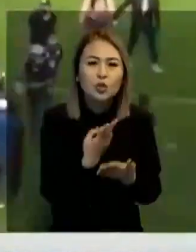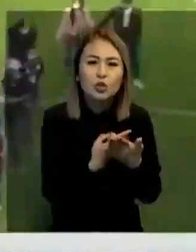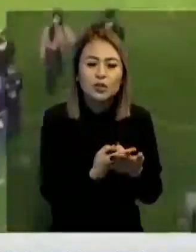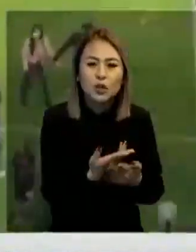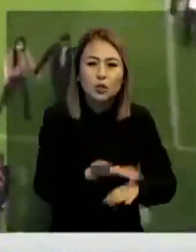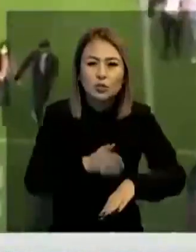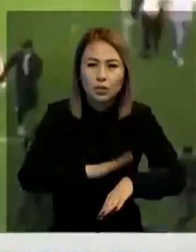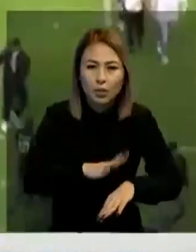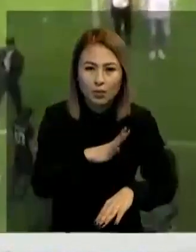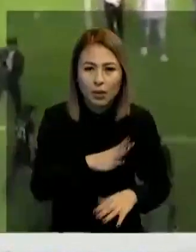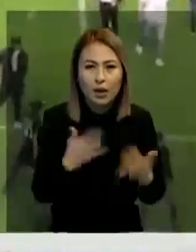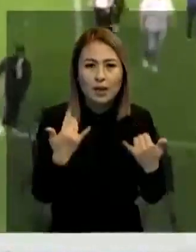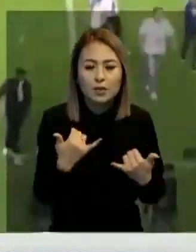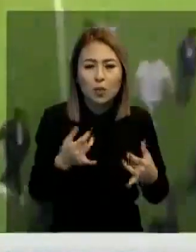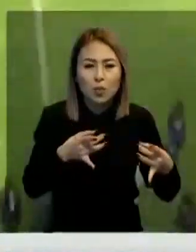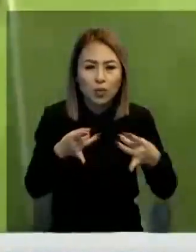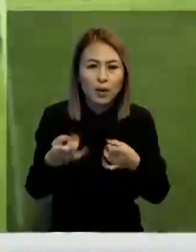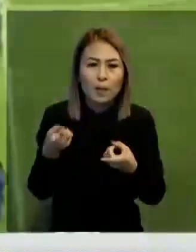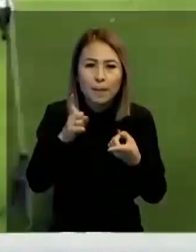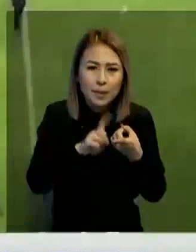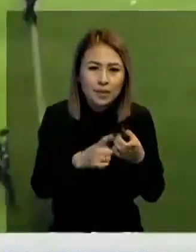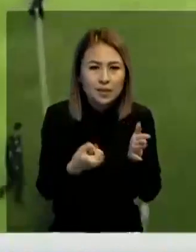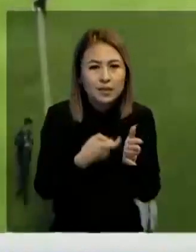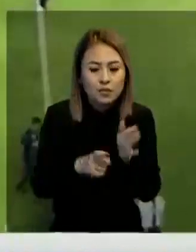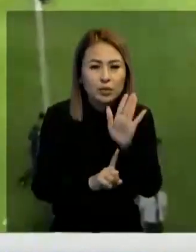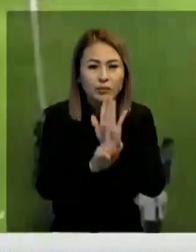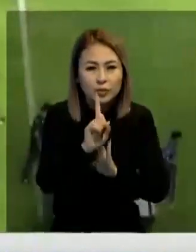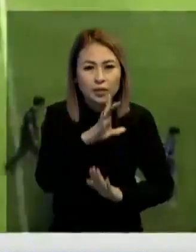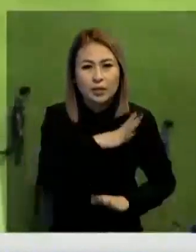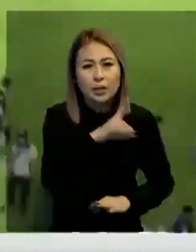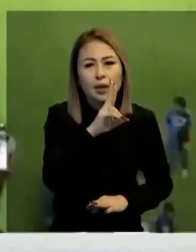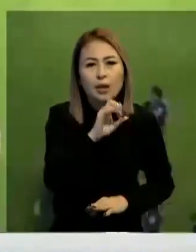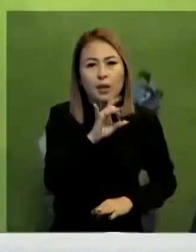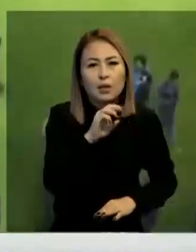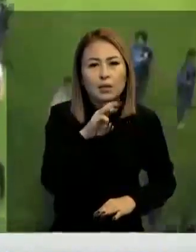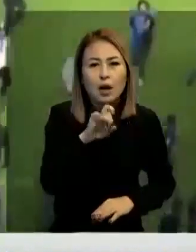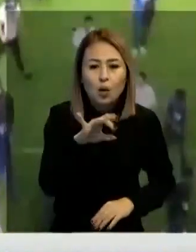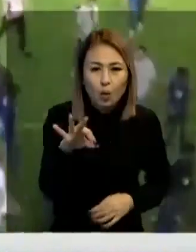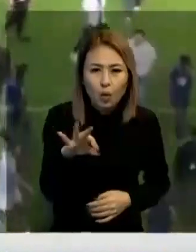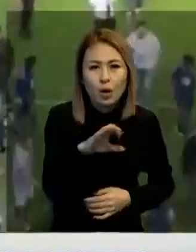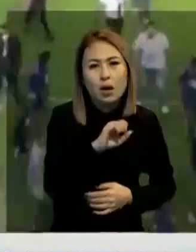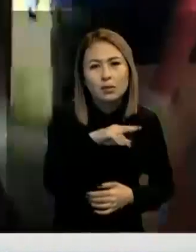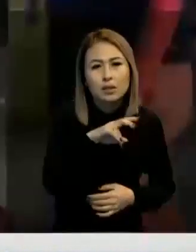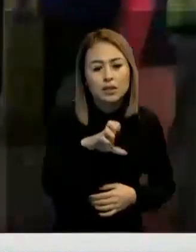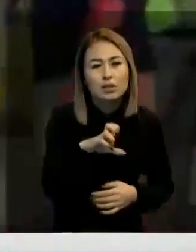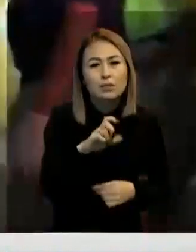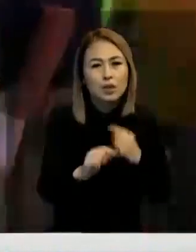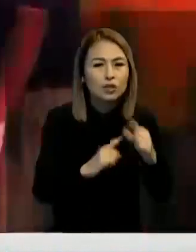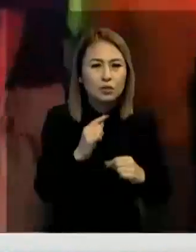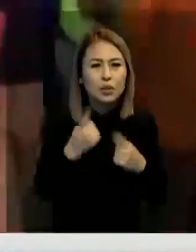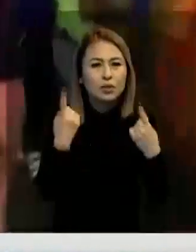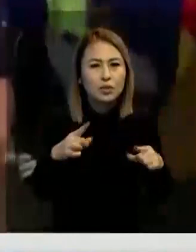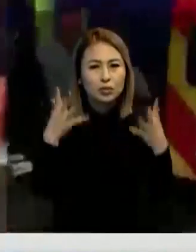Оның екеуі жансақтау бөлімінде жатыр екен. Қазір оқыс оқиғаға байланысты тергеу амалдары жүргізіліп жатыр. Керетаро Атлас матчы